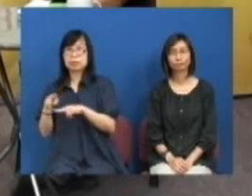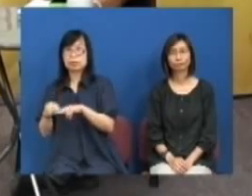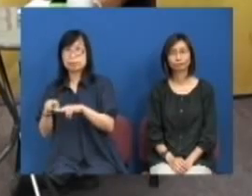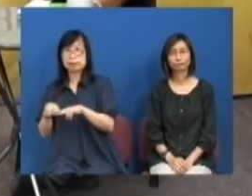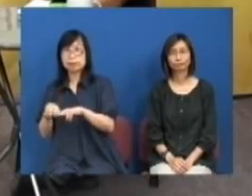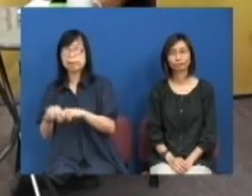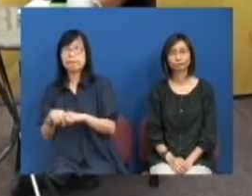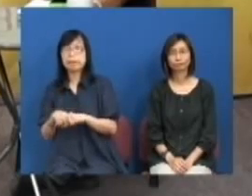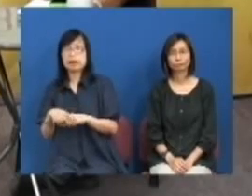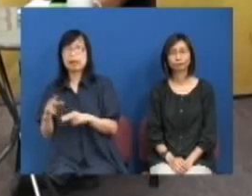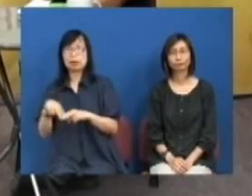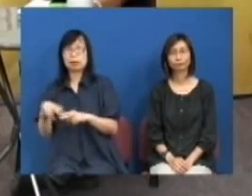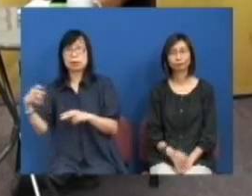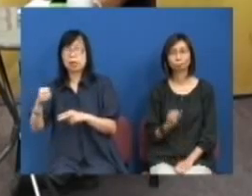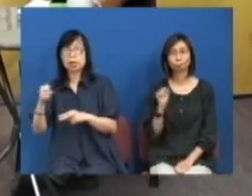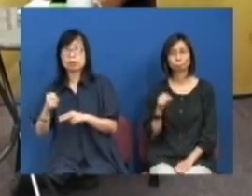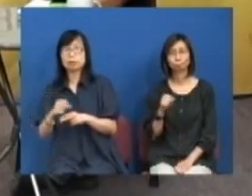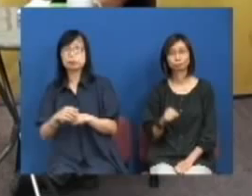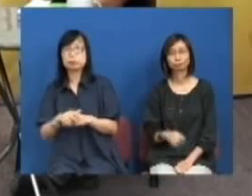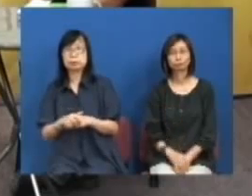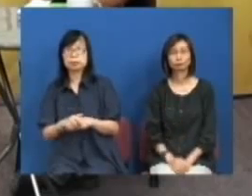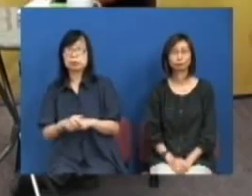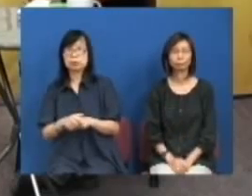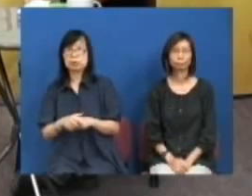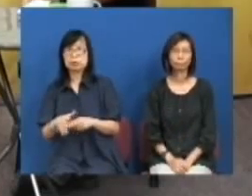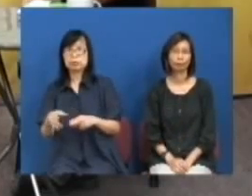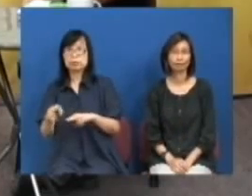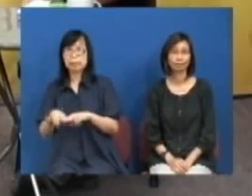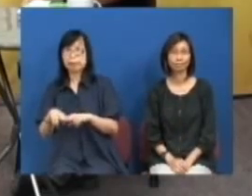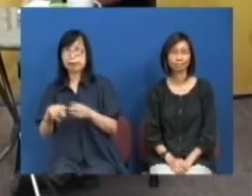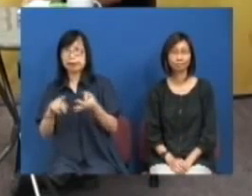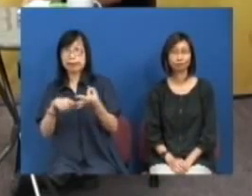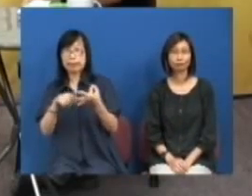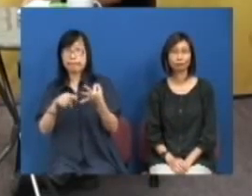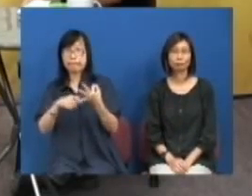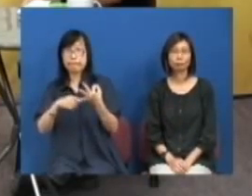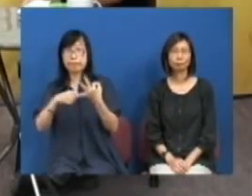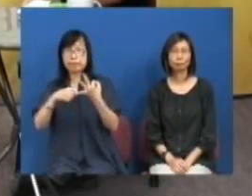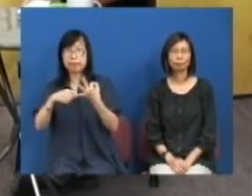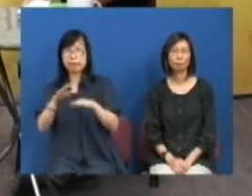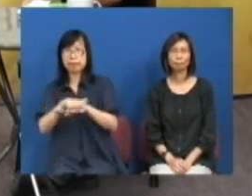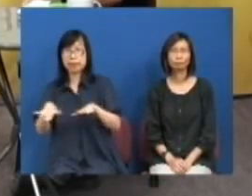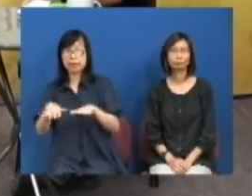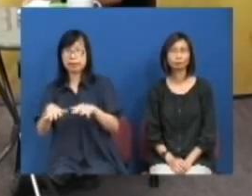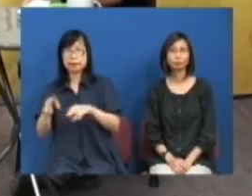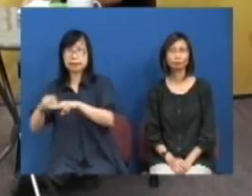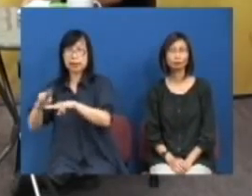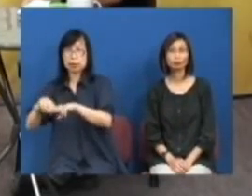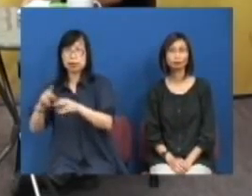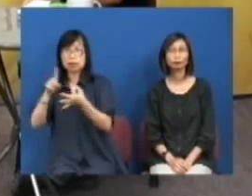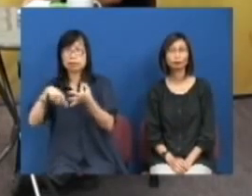然間係儲君，但係未坐得坐正。咁所以習近平只有一個工作啫嘛，而家就係嗰個所